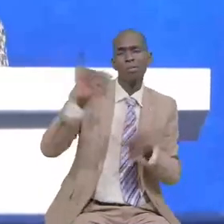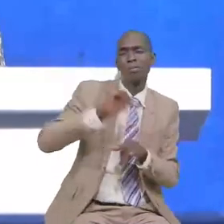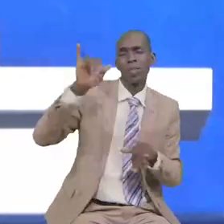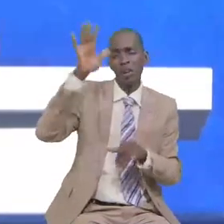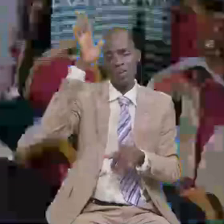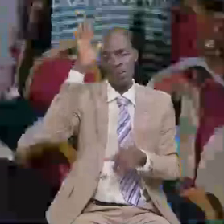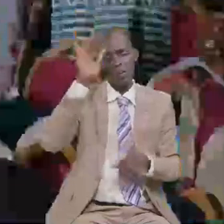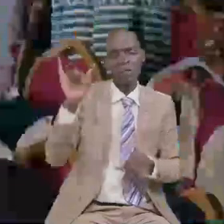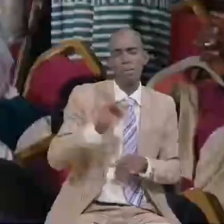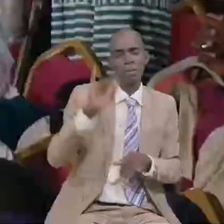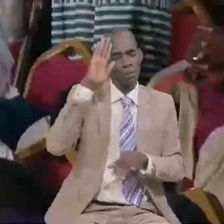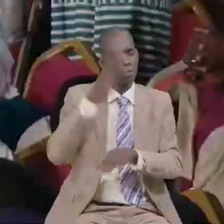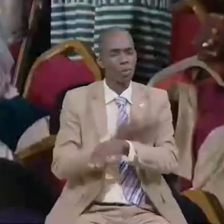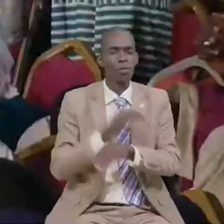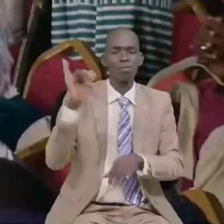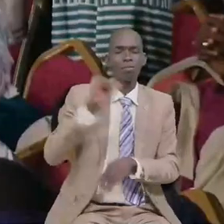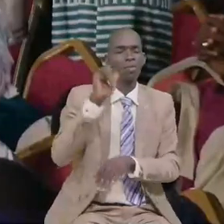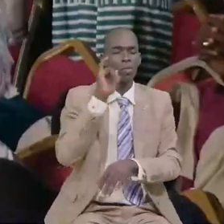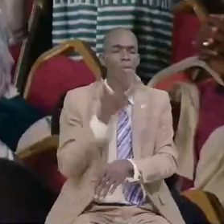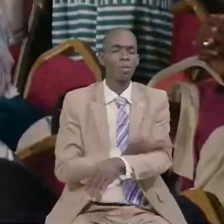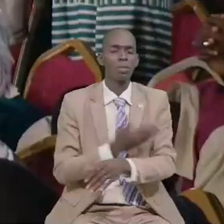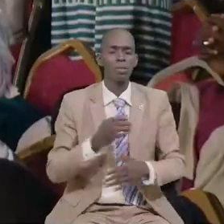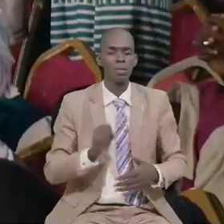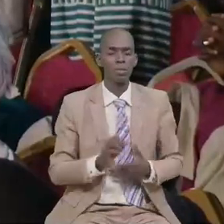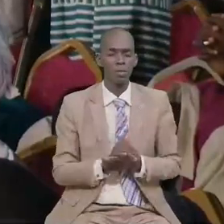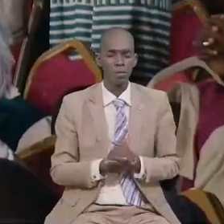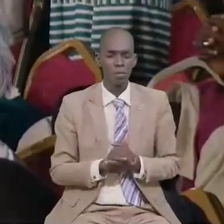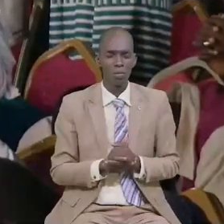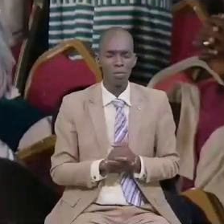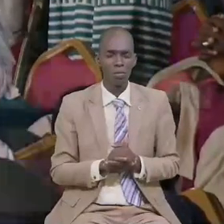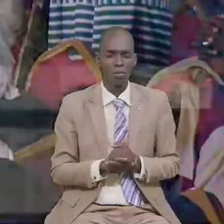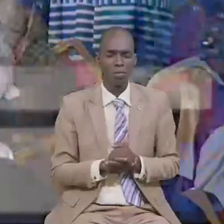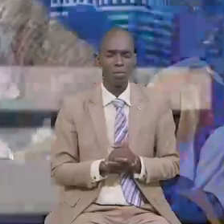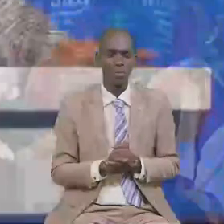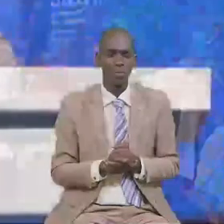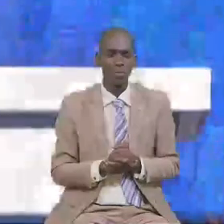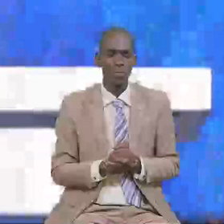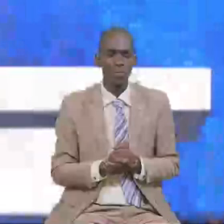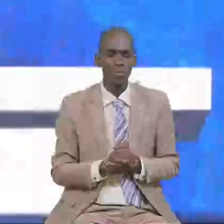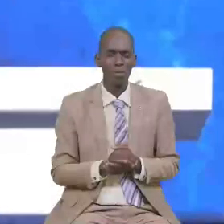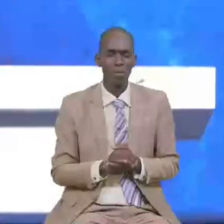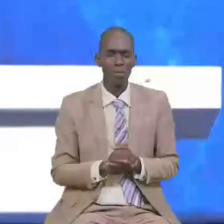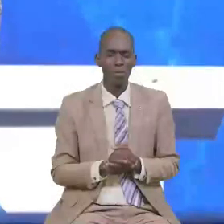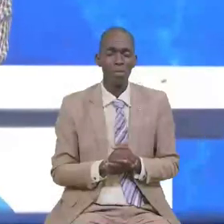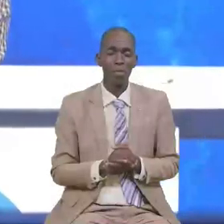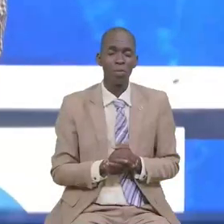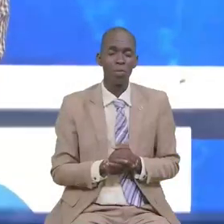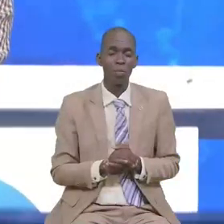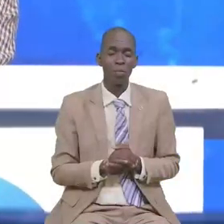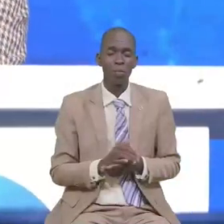afin que ce soit dit tel père, tel fils, telle mère, telle fille.